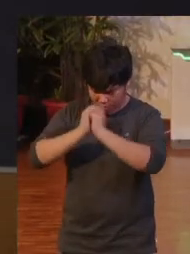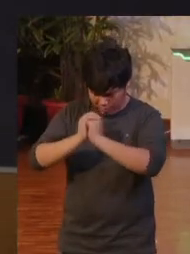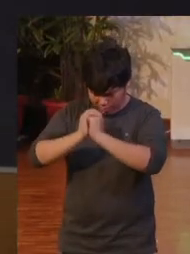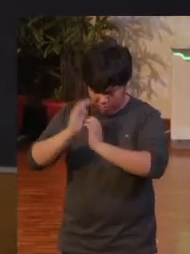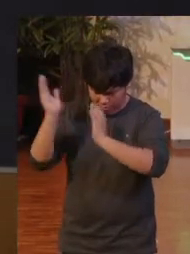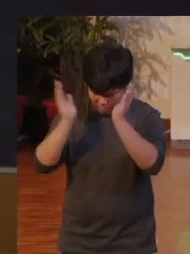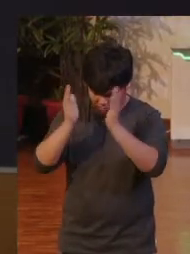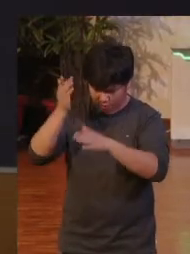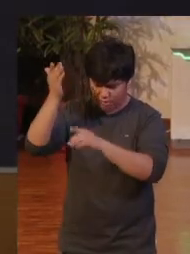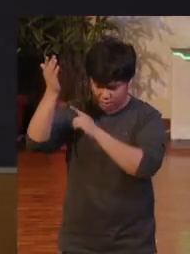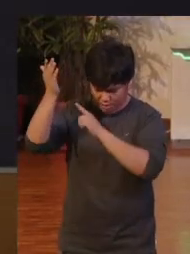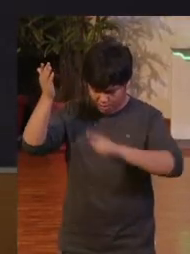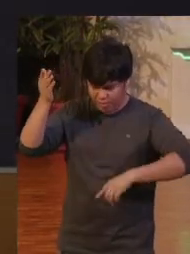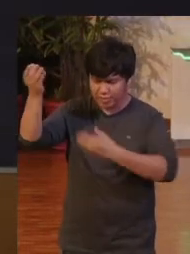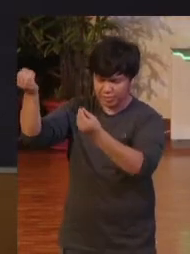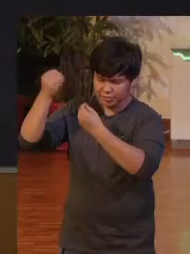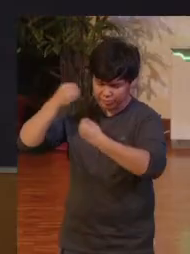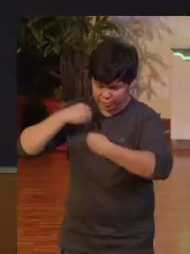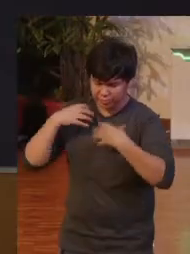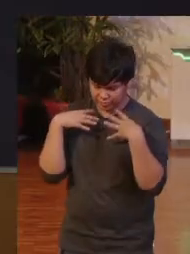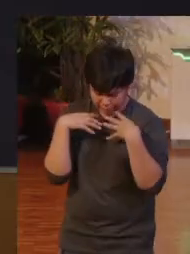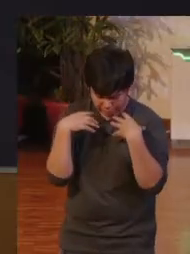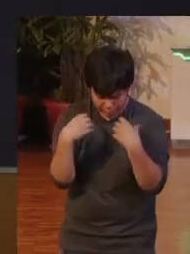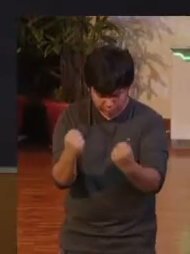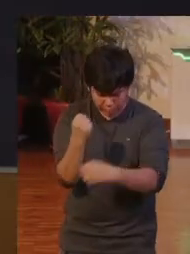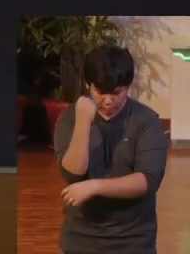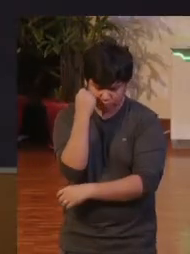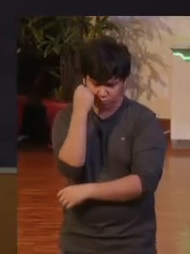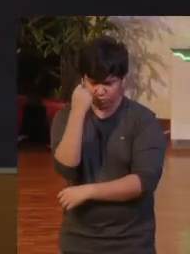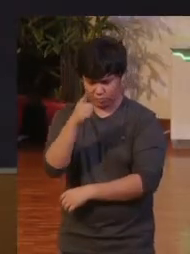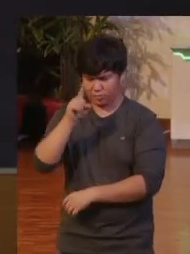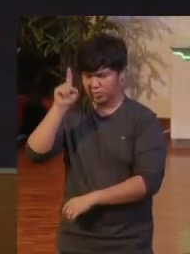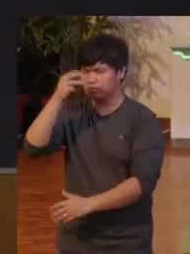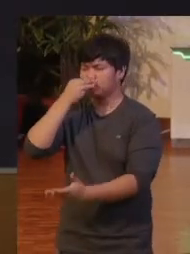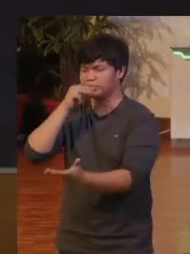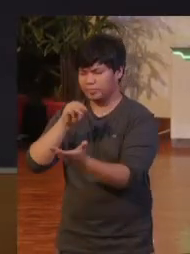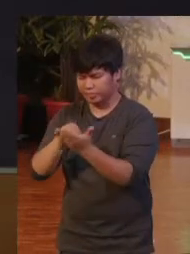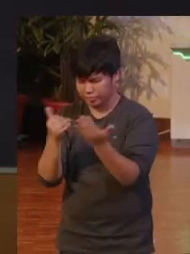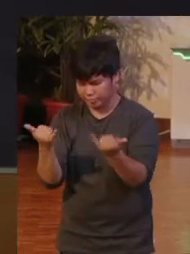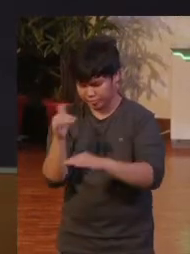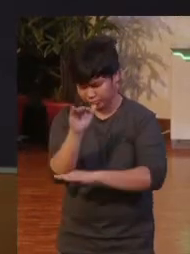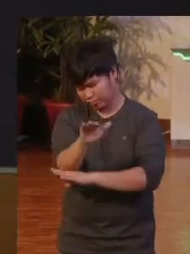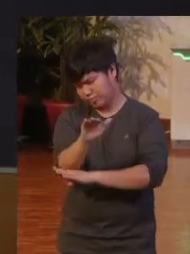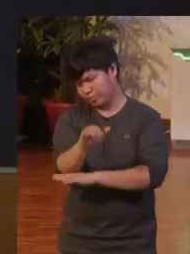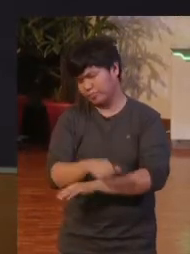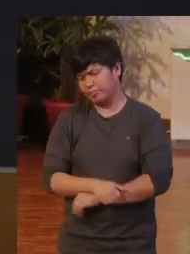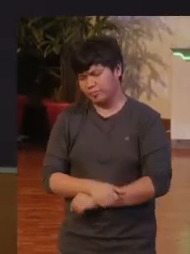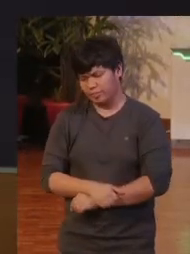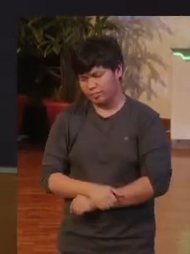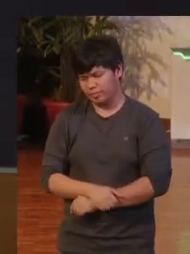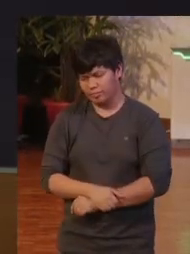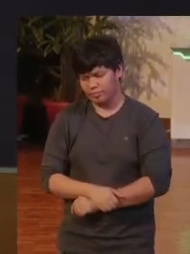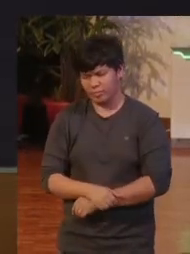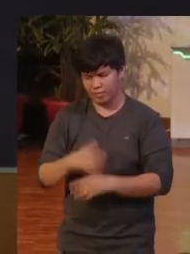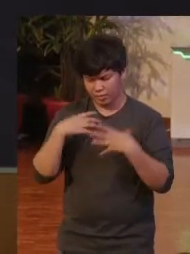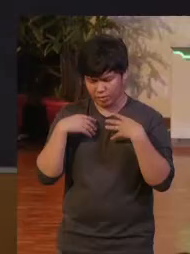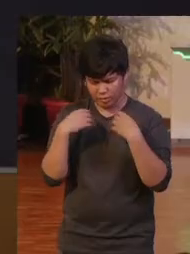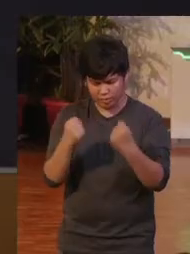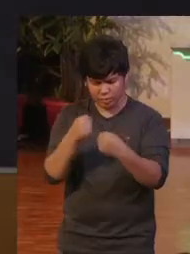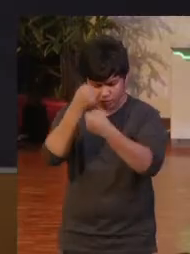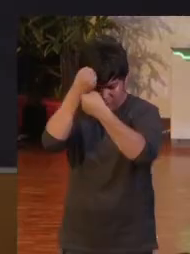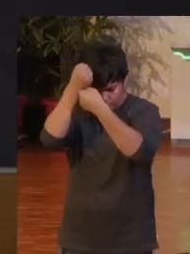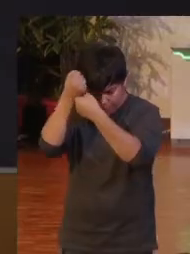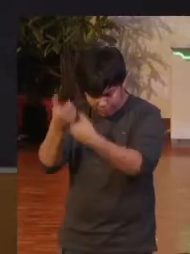po kami ng kapangyarihan na unawain ang inyong mensahe sa amin ngayong hapong ito at kalakasan na sundin